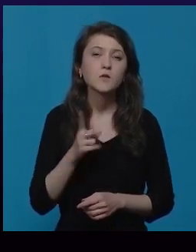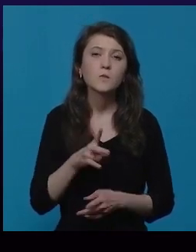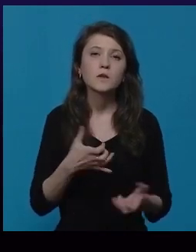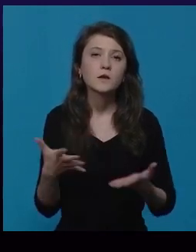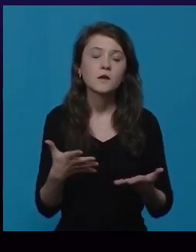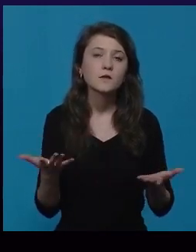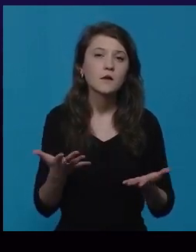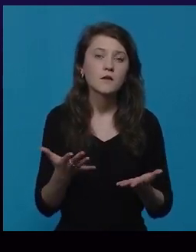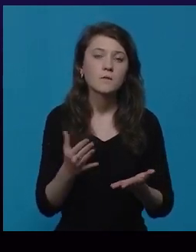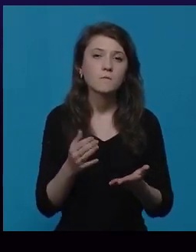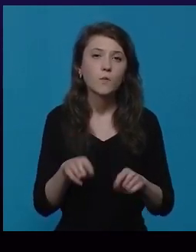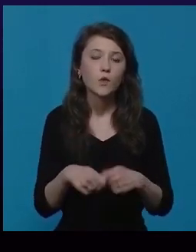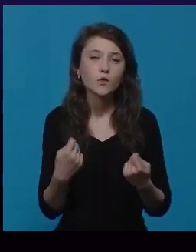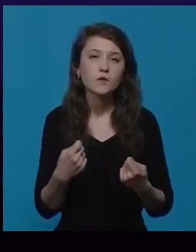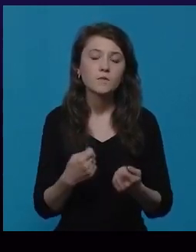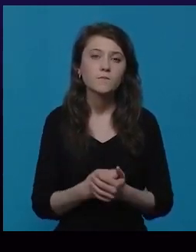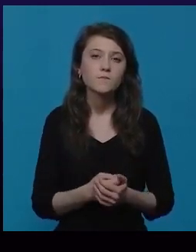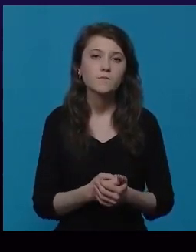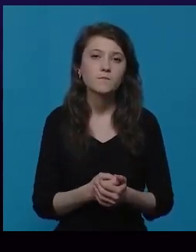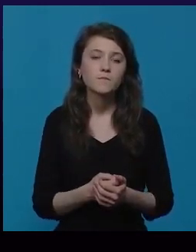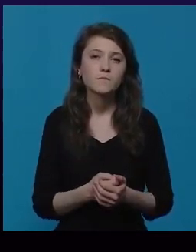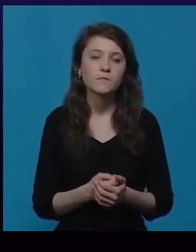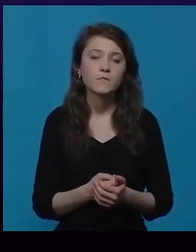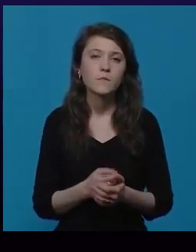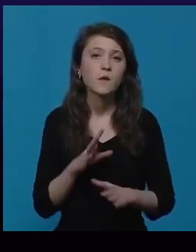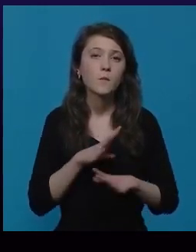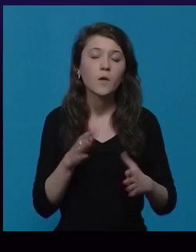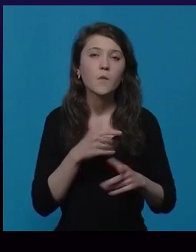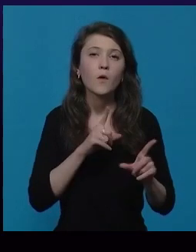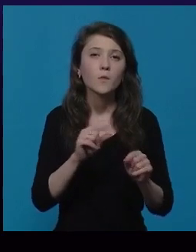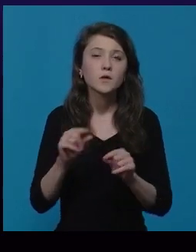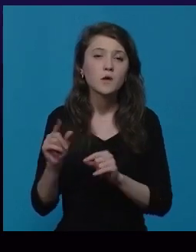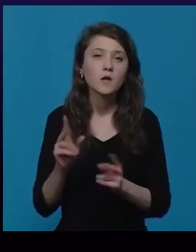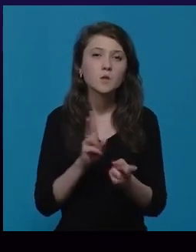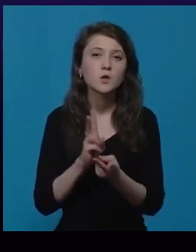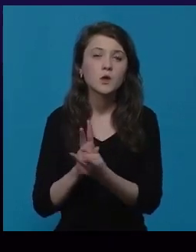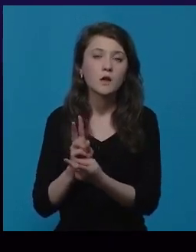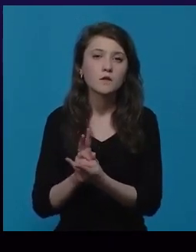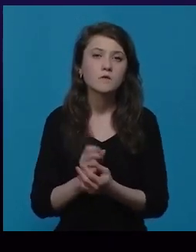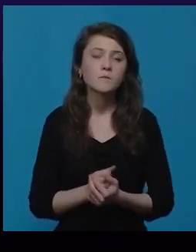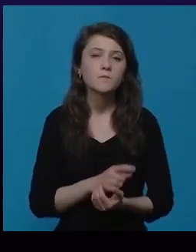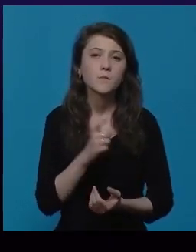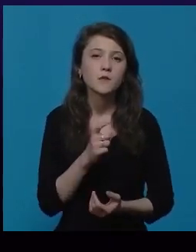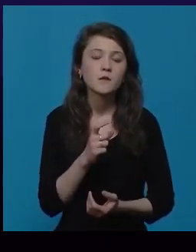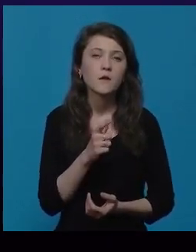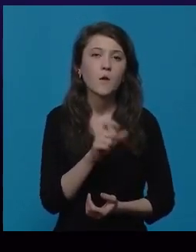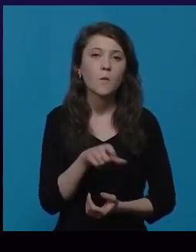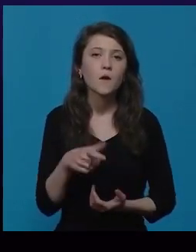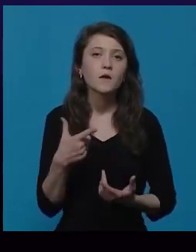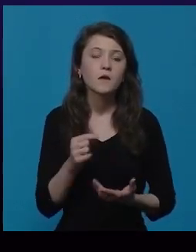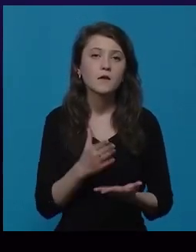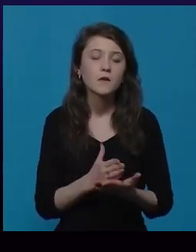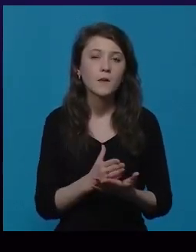протоколи, практично, я ж кажу, ми об'їжджали, говорили, зустрічалися в громадах, де релігійне, ну, якби то